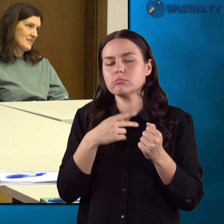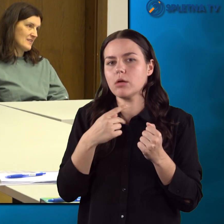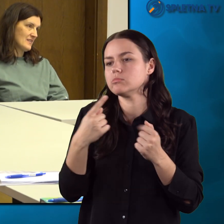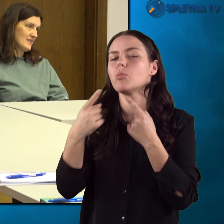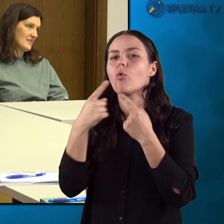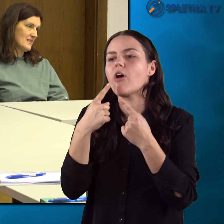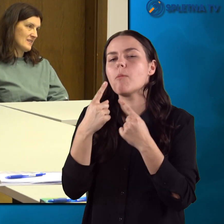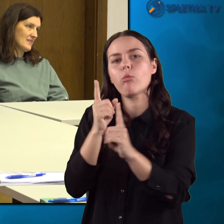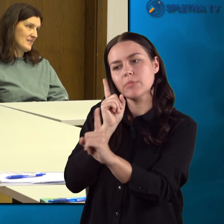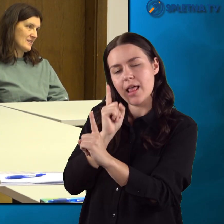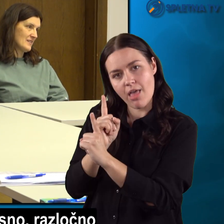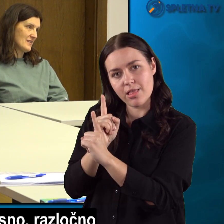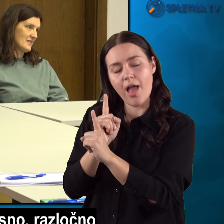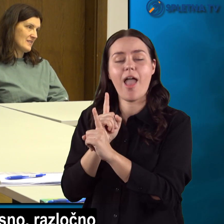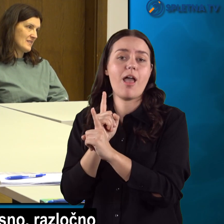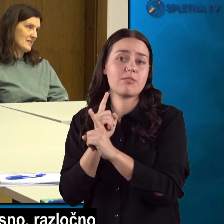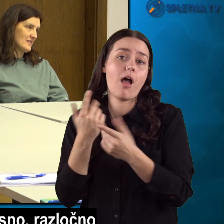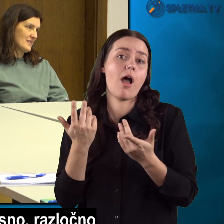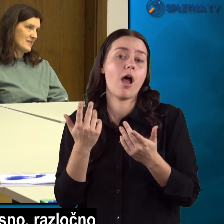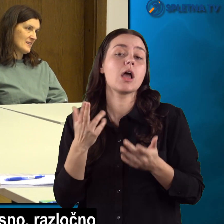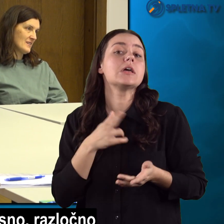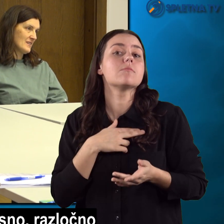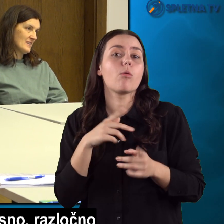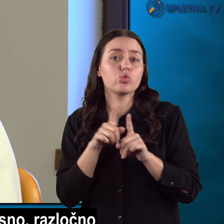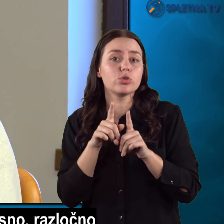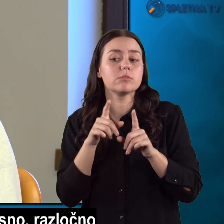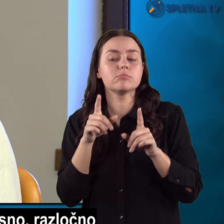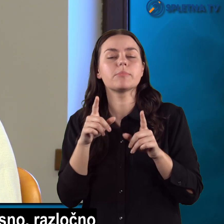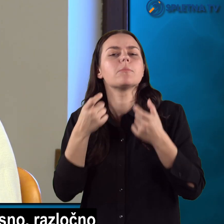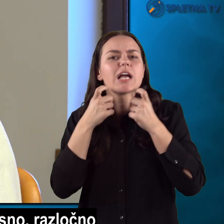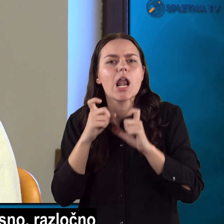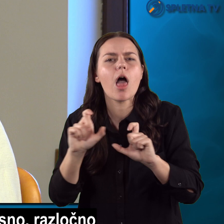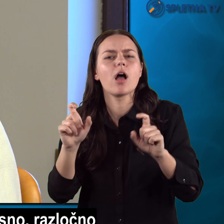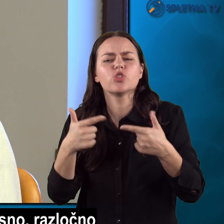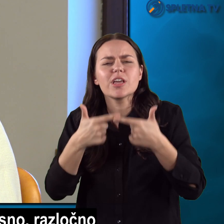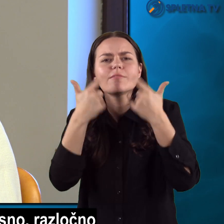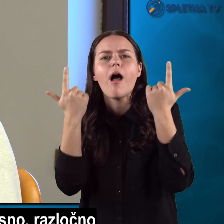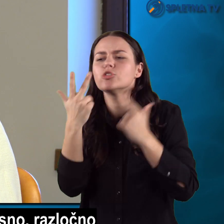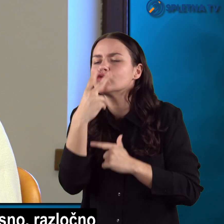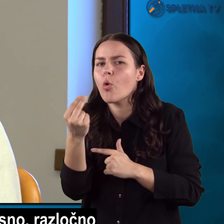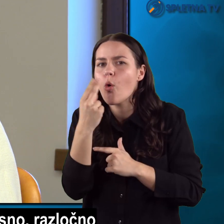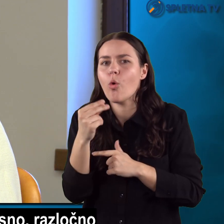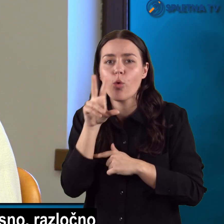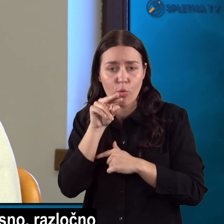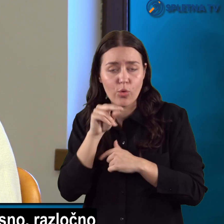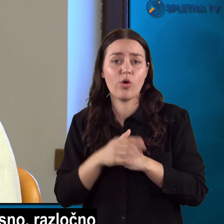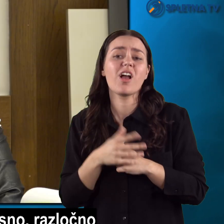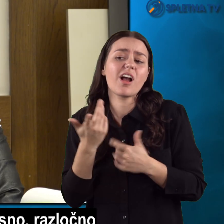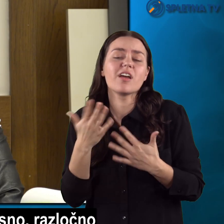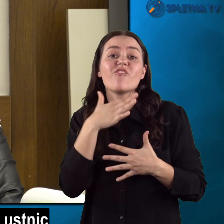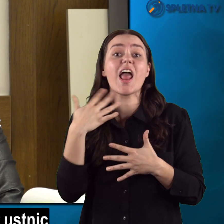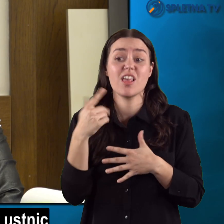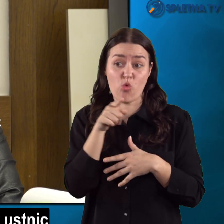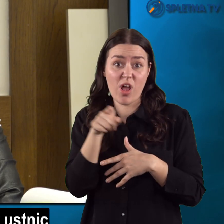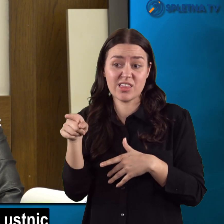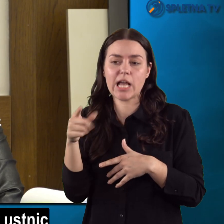govorimo ena na ena, potem imamo glasno razločno artikulacijo, ker velikih je